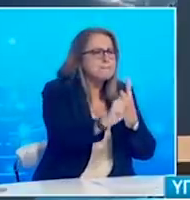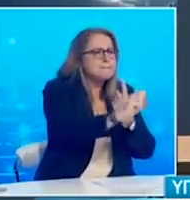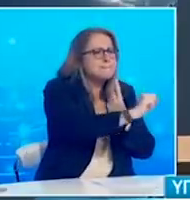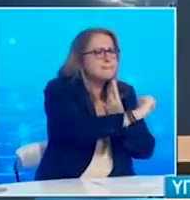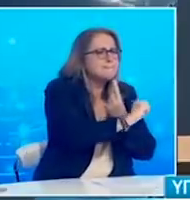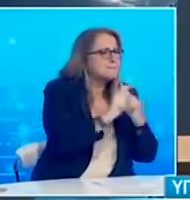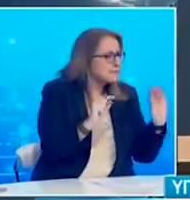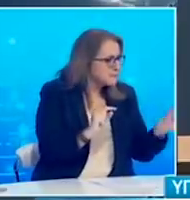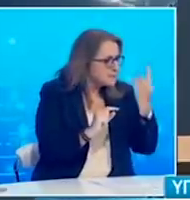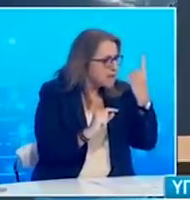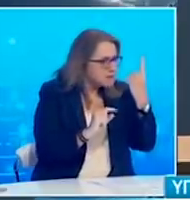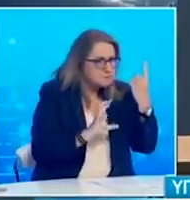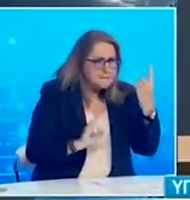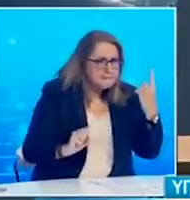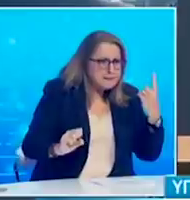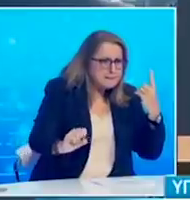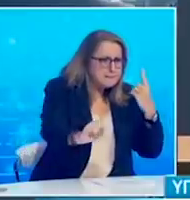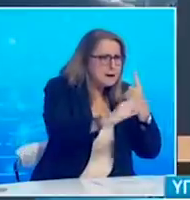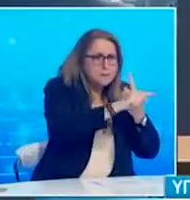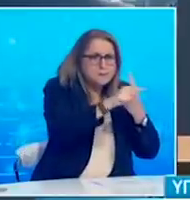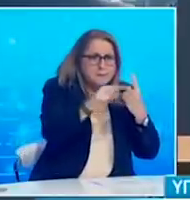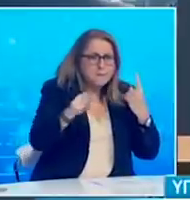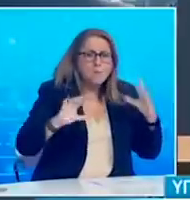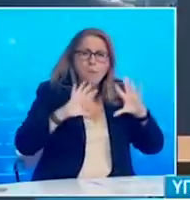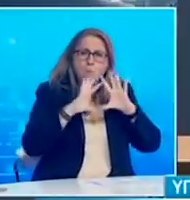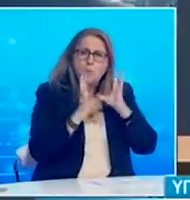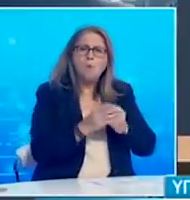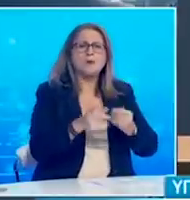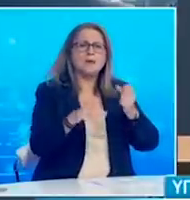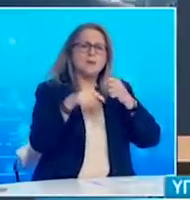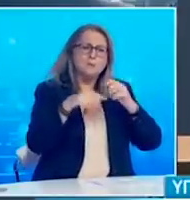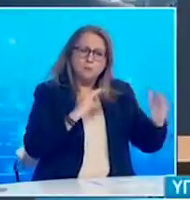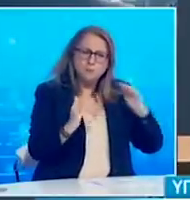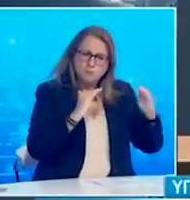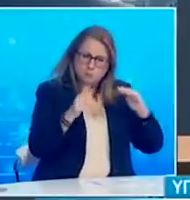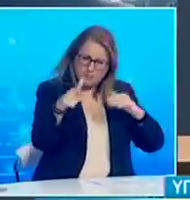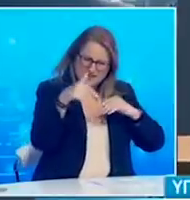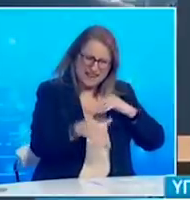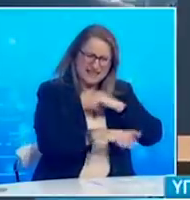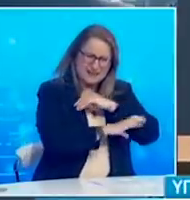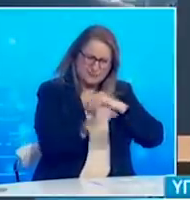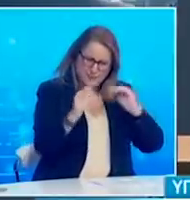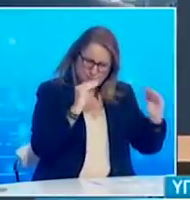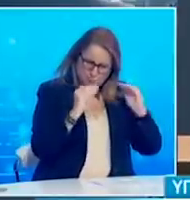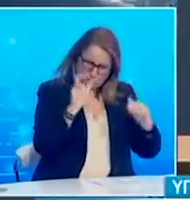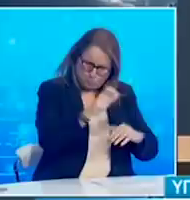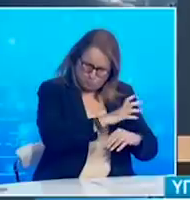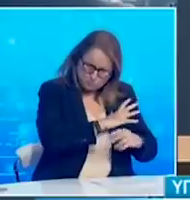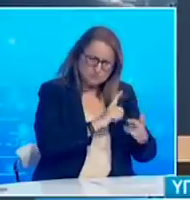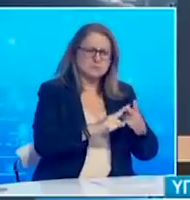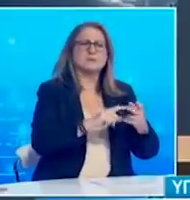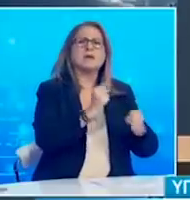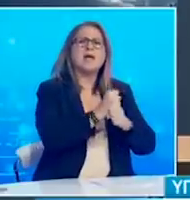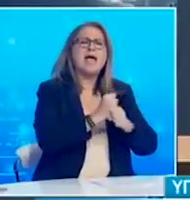τα στελέχη της Γενικής Γραμματείας Πολιτικής Προστασίας, τον ΕΟΔΗ και τους τα υγειονομικά στελέχη των ενόπλων δυνάμεων φέρνουν συγκεκριμένα